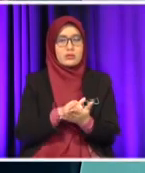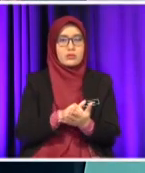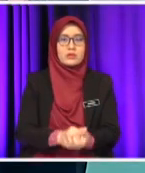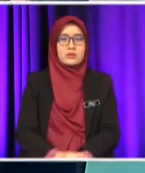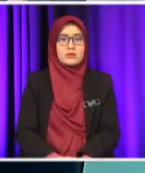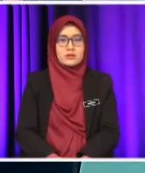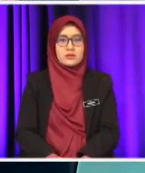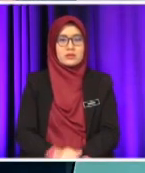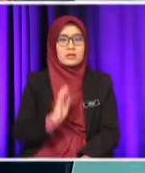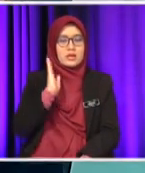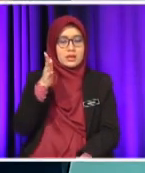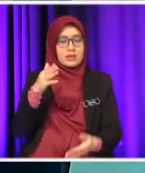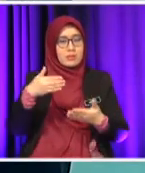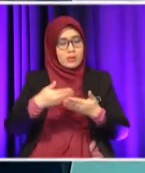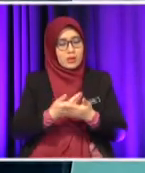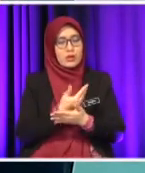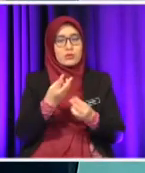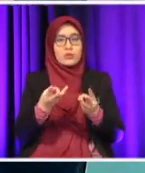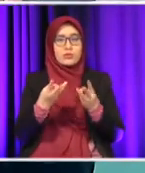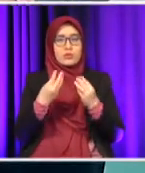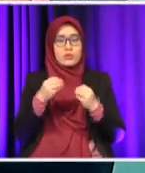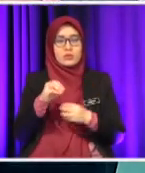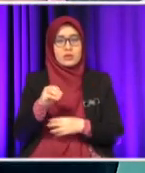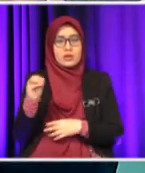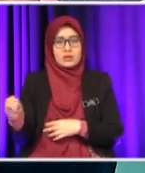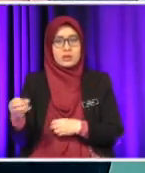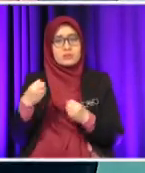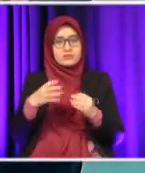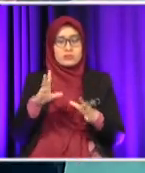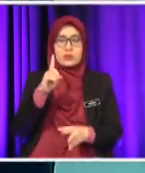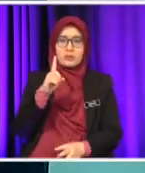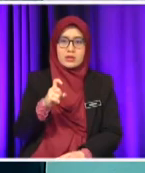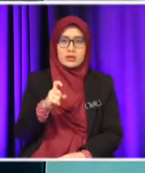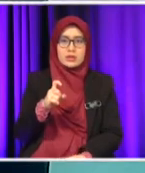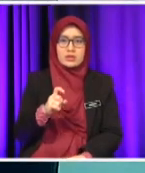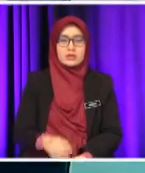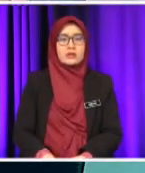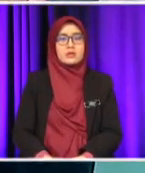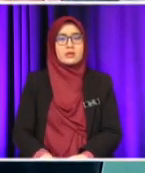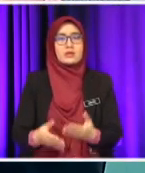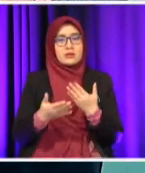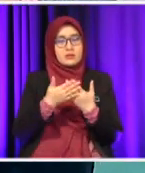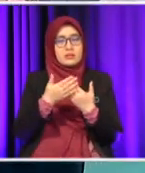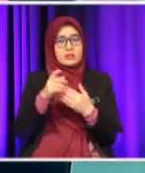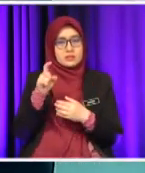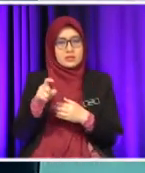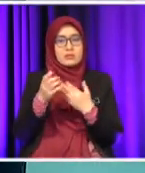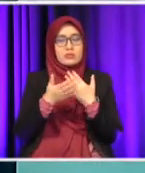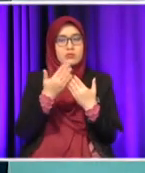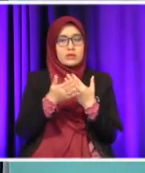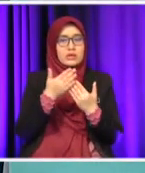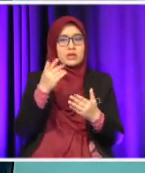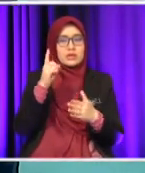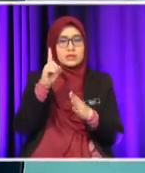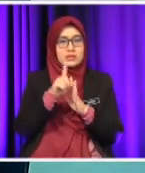pun eee dan nak mati ya Jadi kita gunakan kemudian istilah mudah ditanam sama juga untuk yang lain-lain mudah